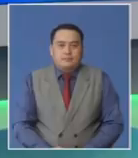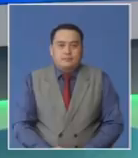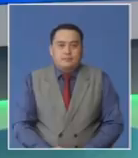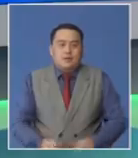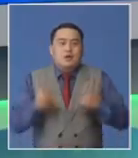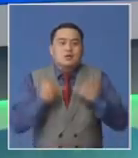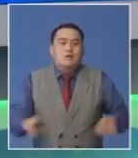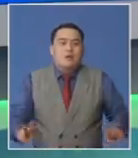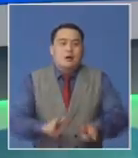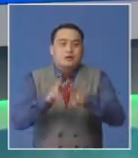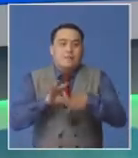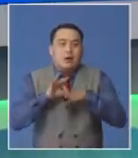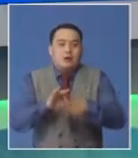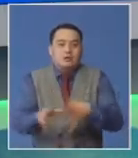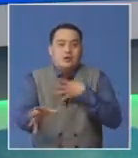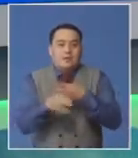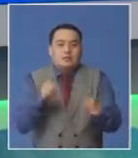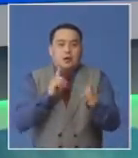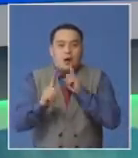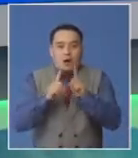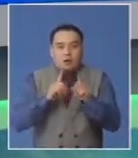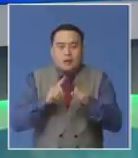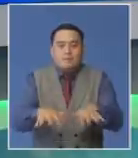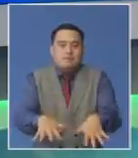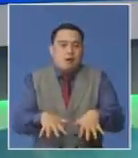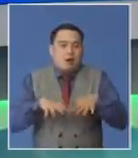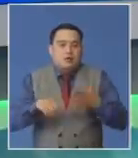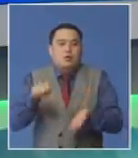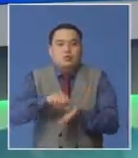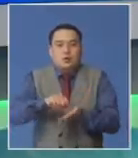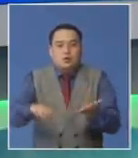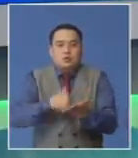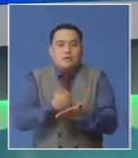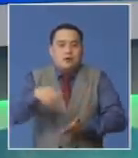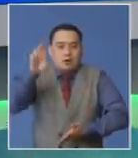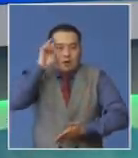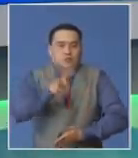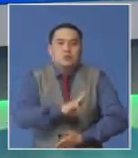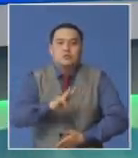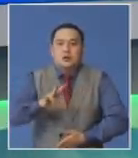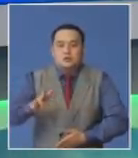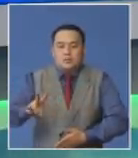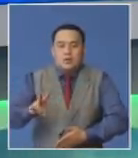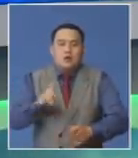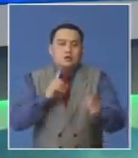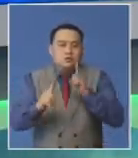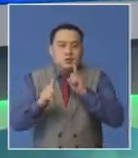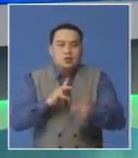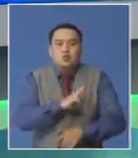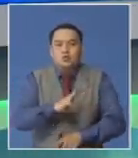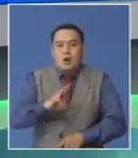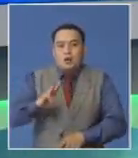сегодня в астане прошло совместное заседание палат парламента с участием главы государства нурсултана назарбаева на